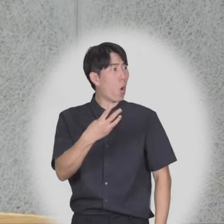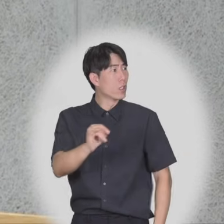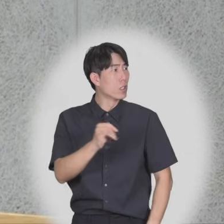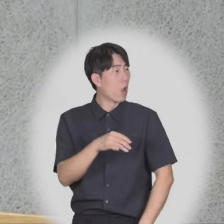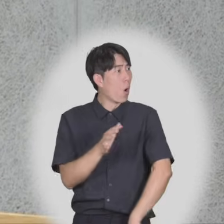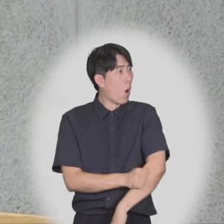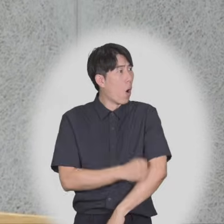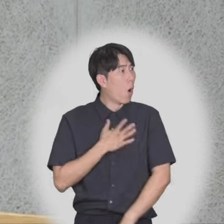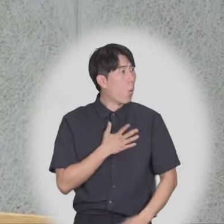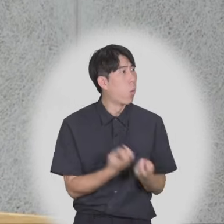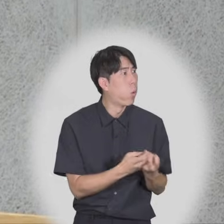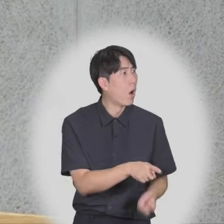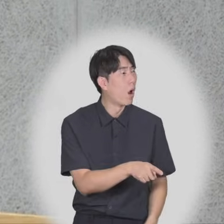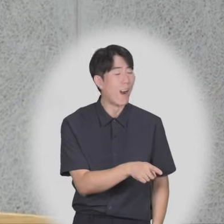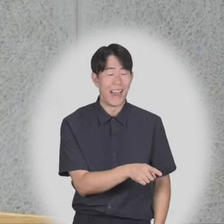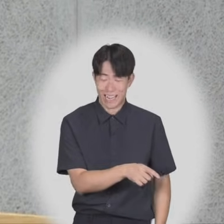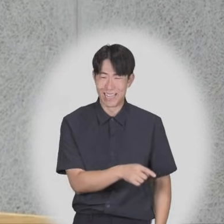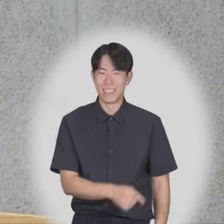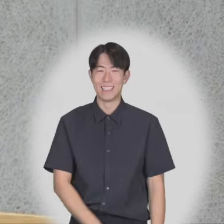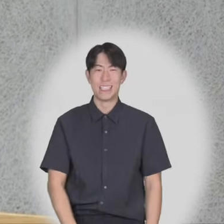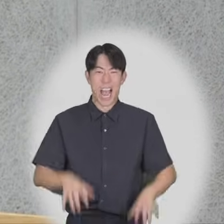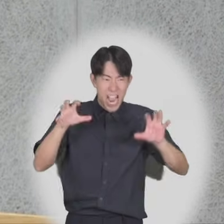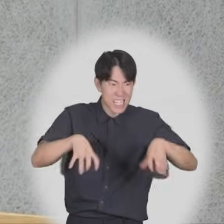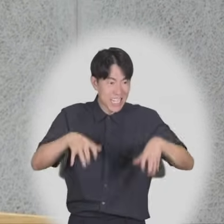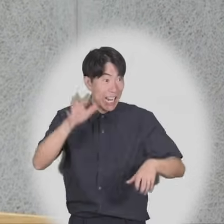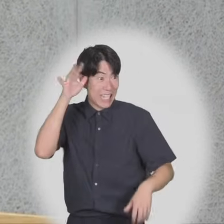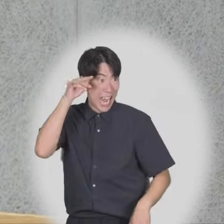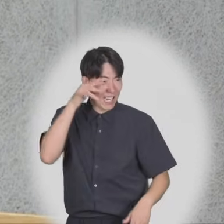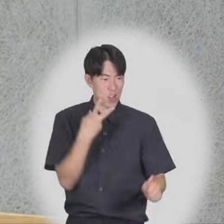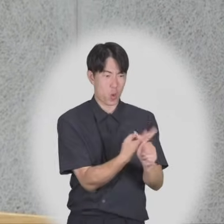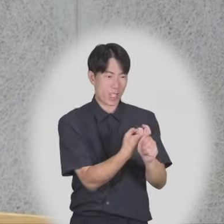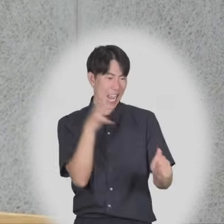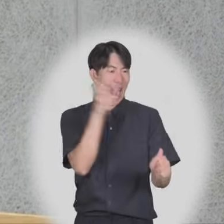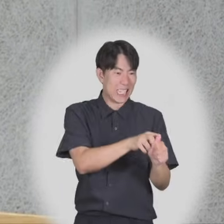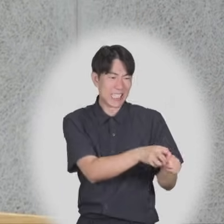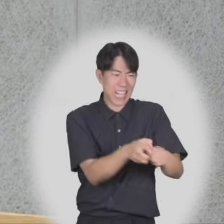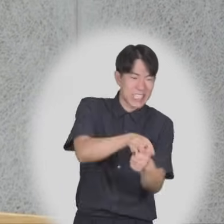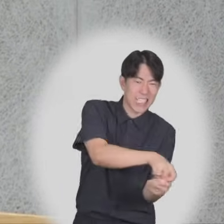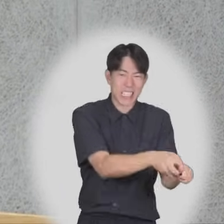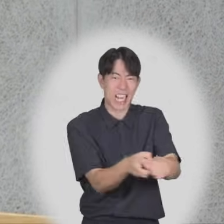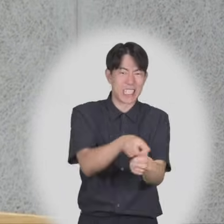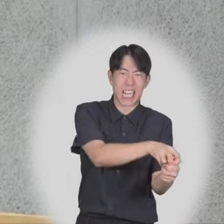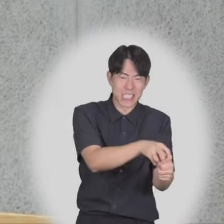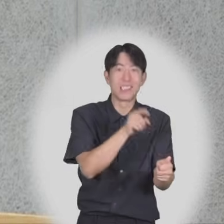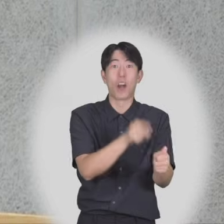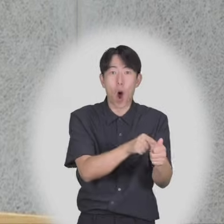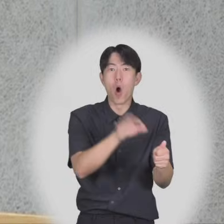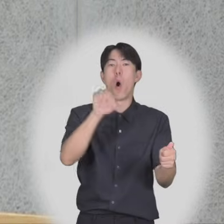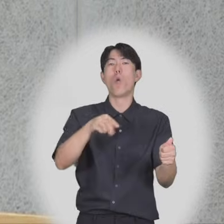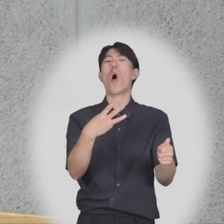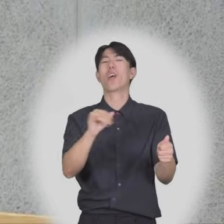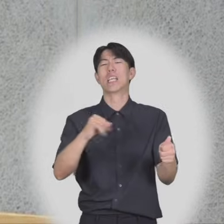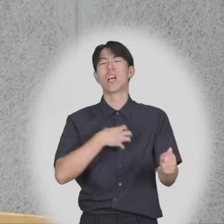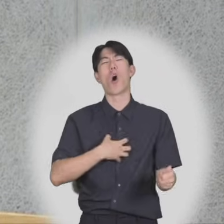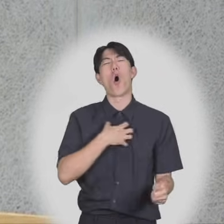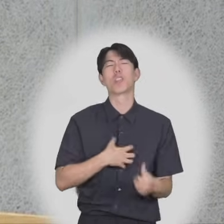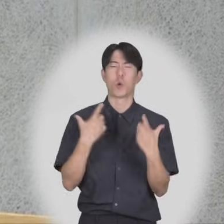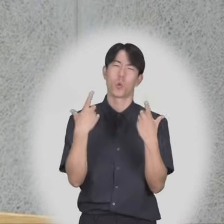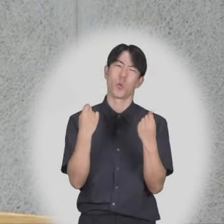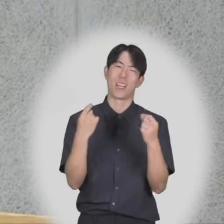모르겠어요. 사냥개가 먹잇감을 물고 막 흔들어대는, 이게 근심입니다. 그게